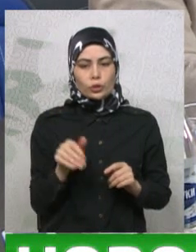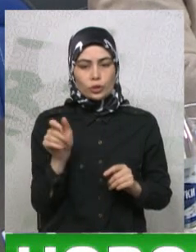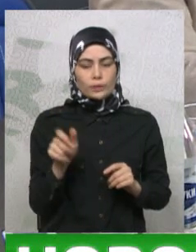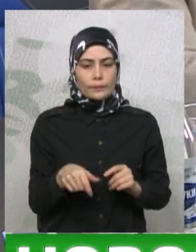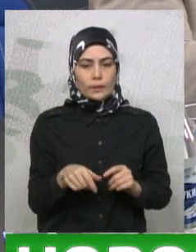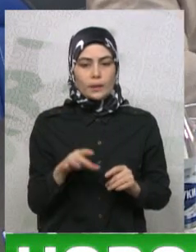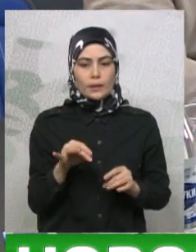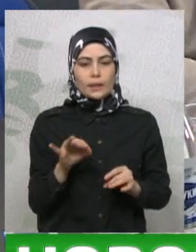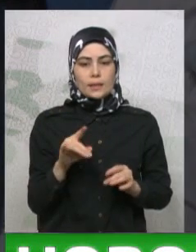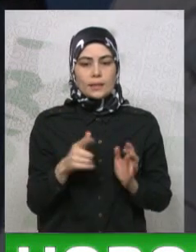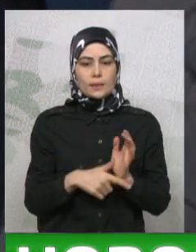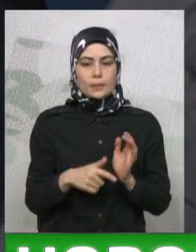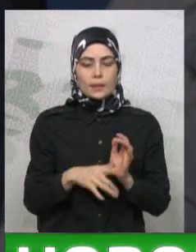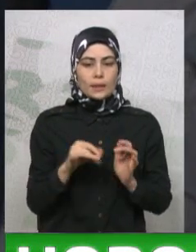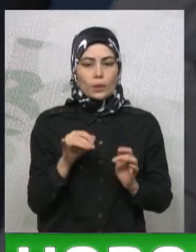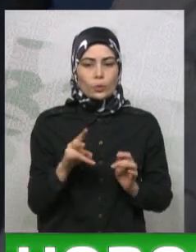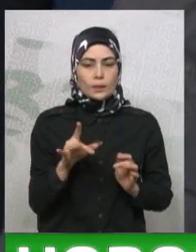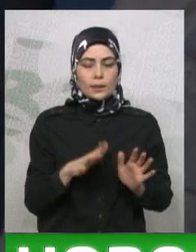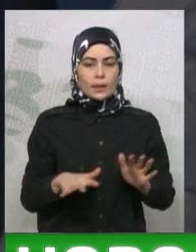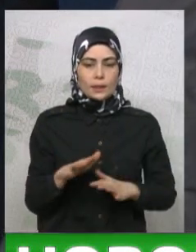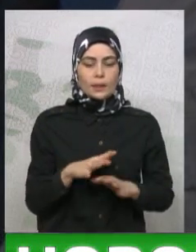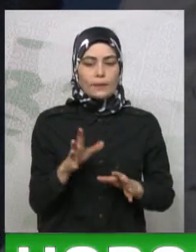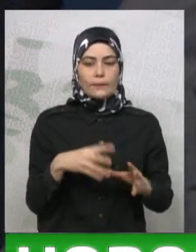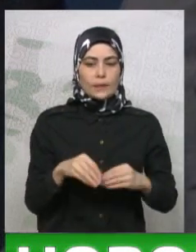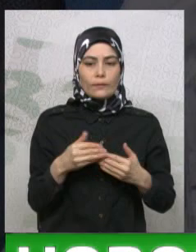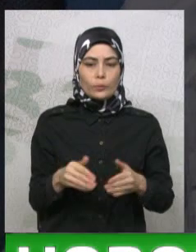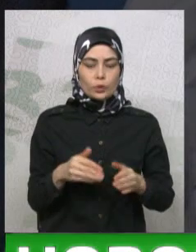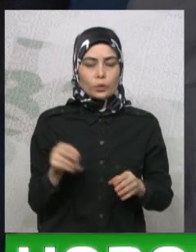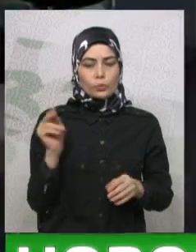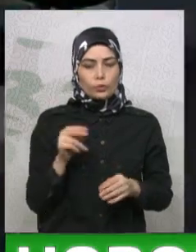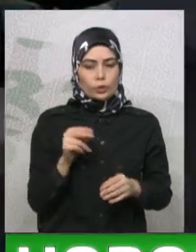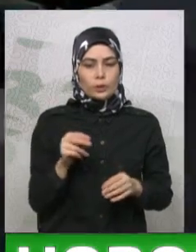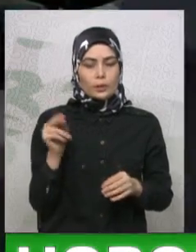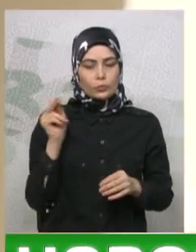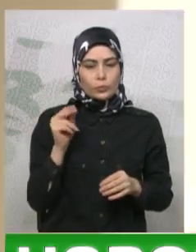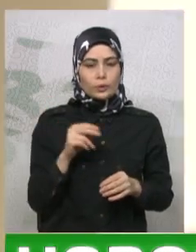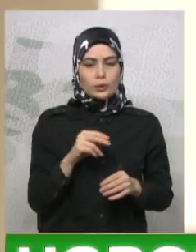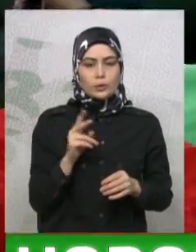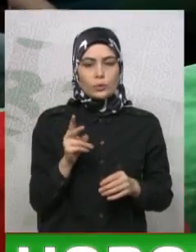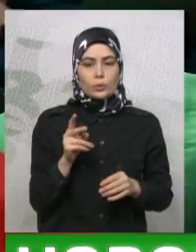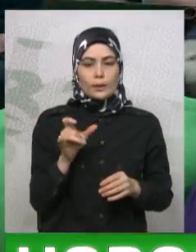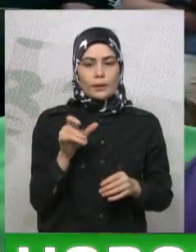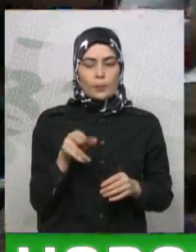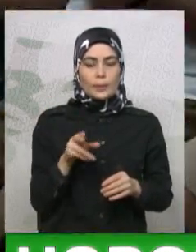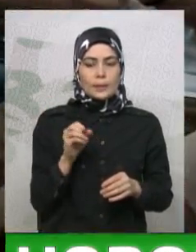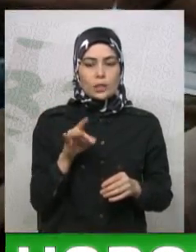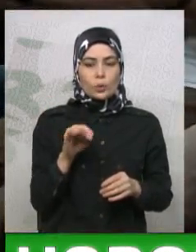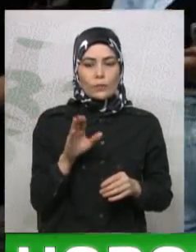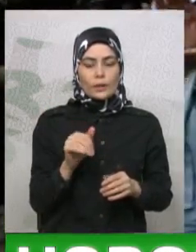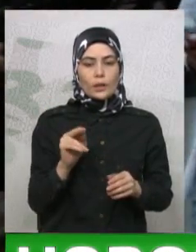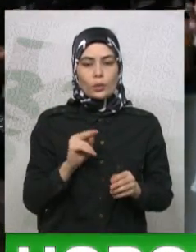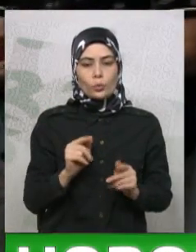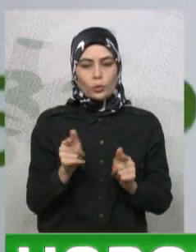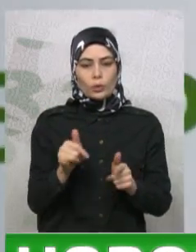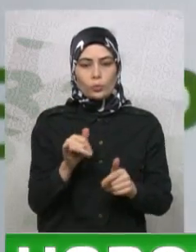человек из 70 регионов нашей страны. Все выпускники и участники обучения, достигшие этапа стажировки,